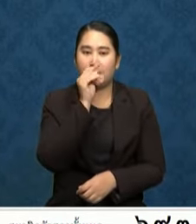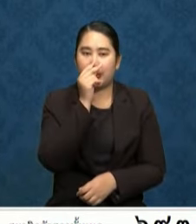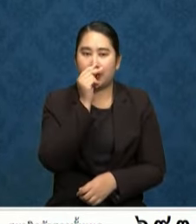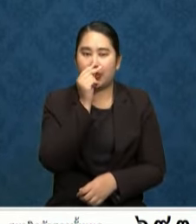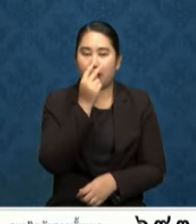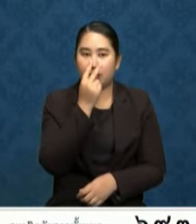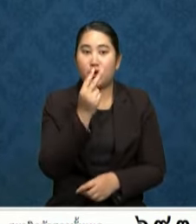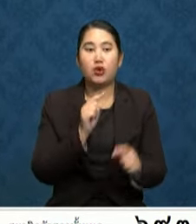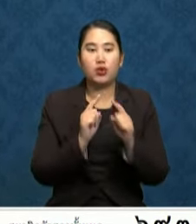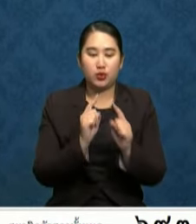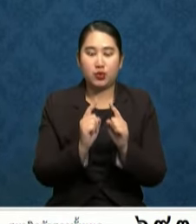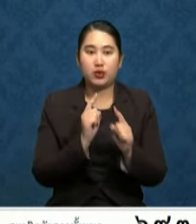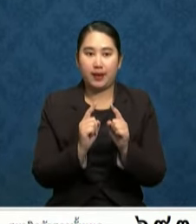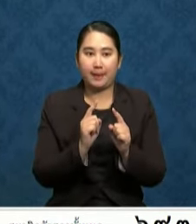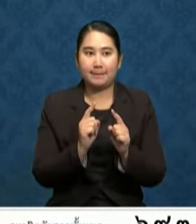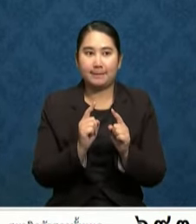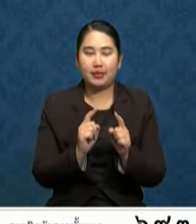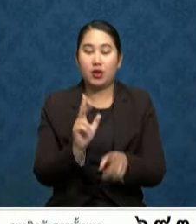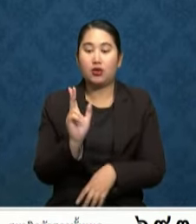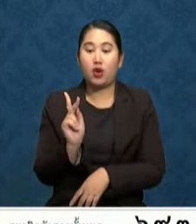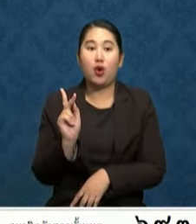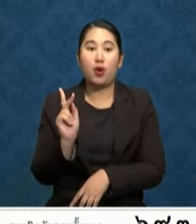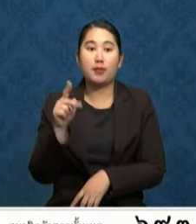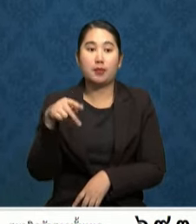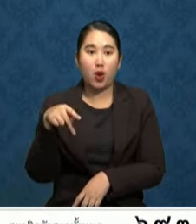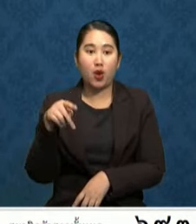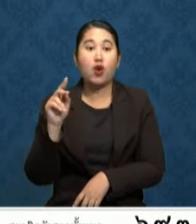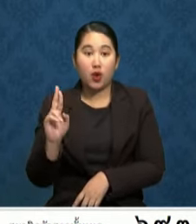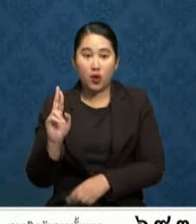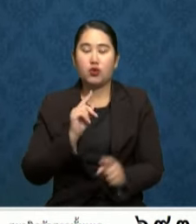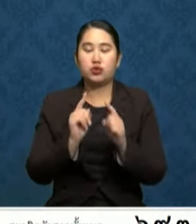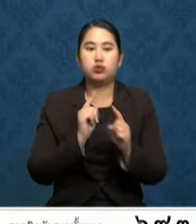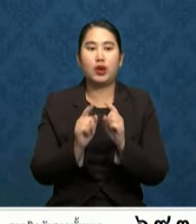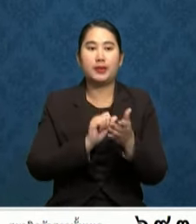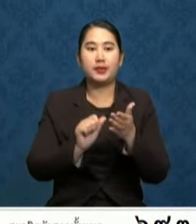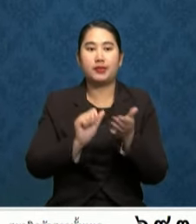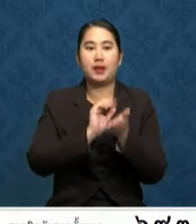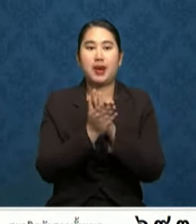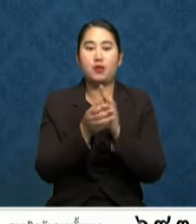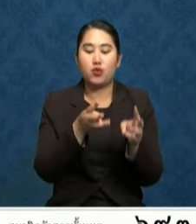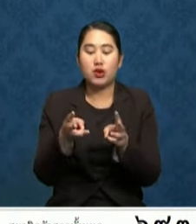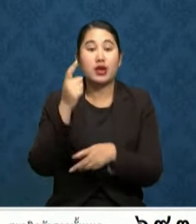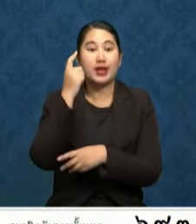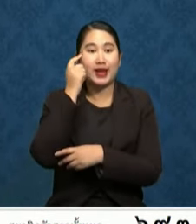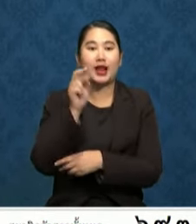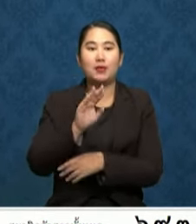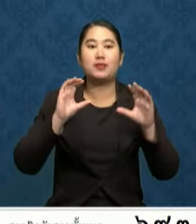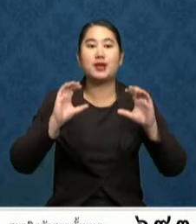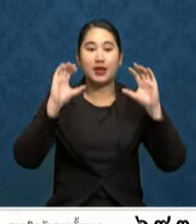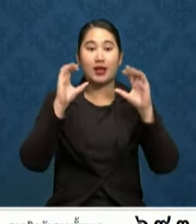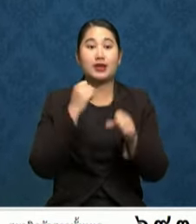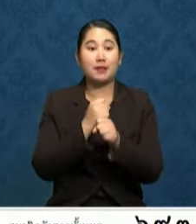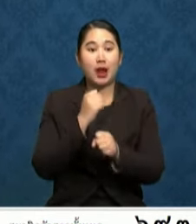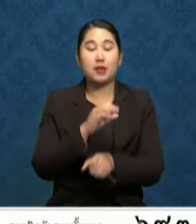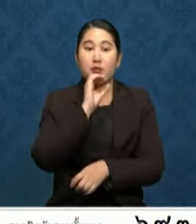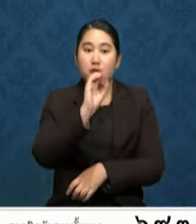คุณคุยกับทางกพรนะครับเพื่อจะกับการปฏิรูปนะฮะวิธีคิดของระบบราชการถ้าเรา